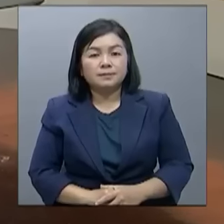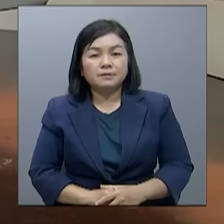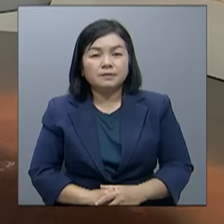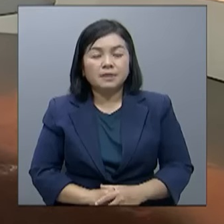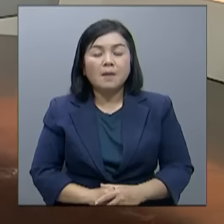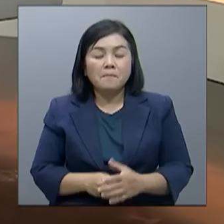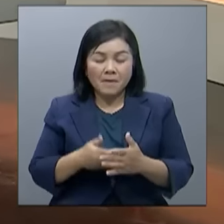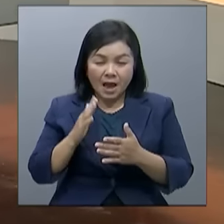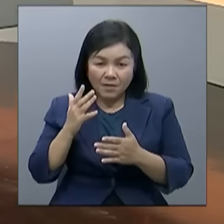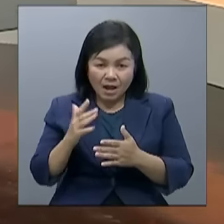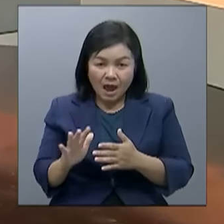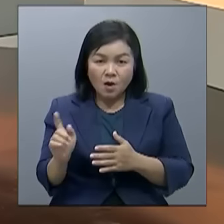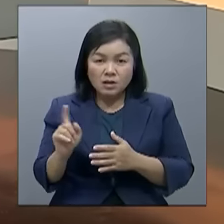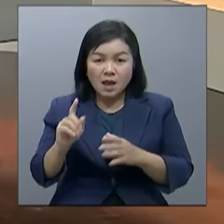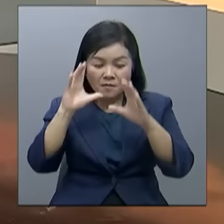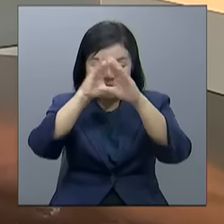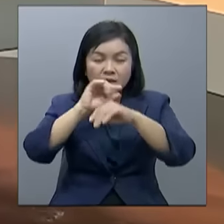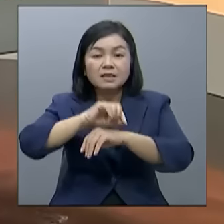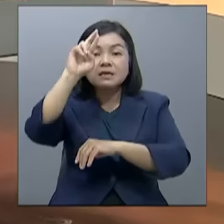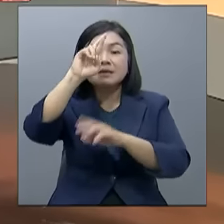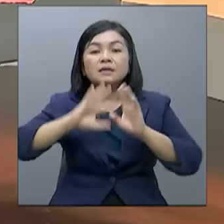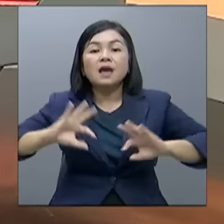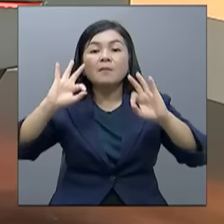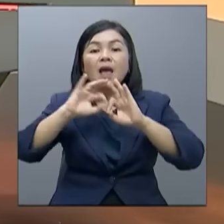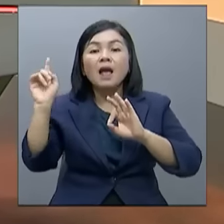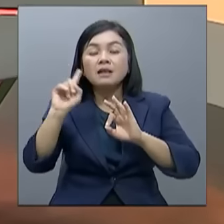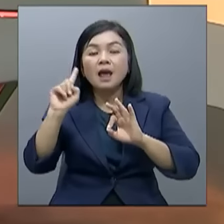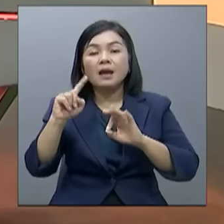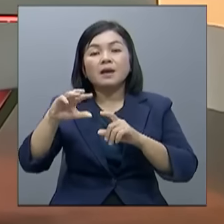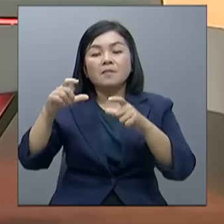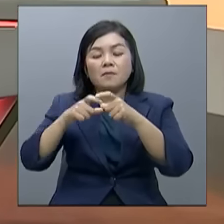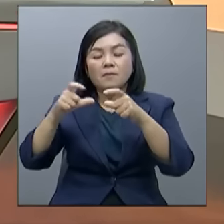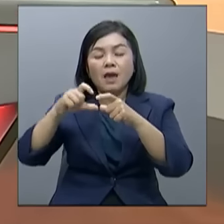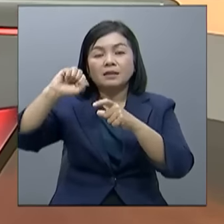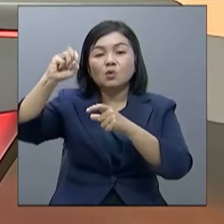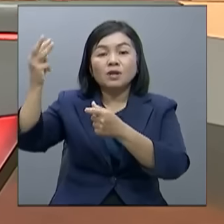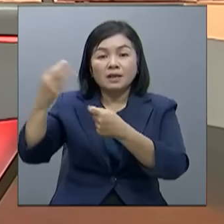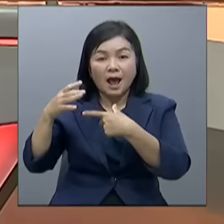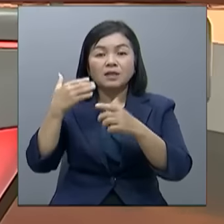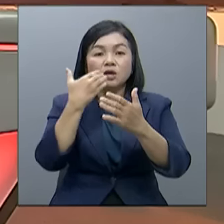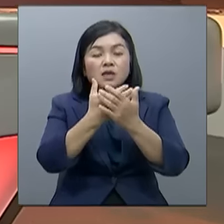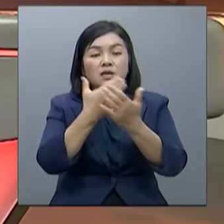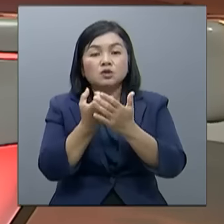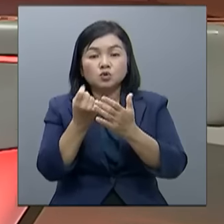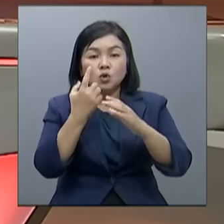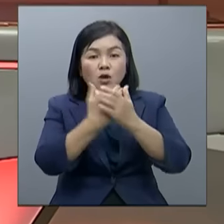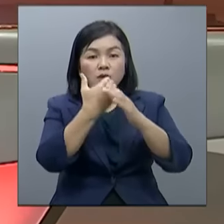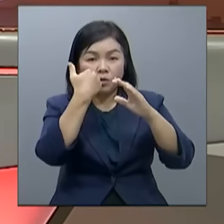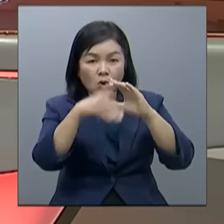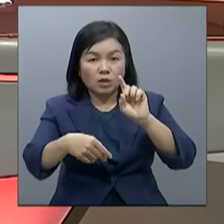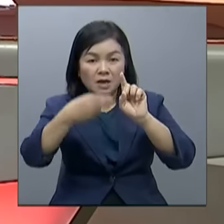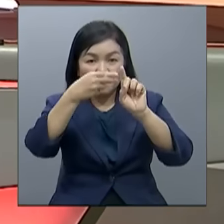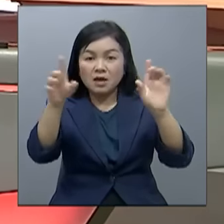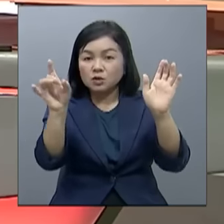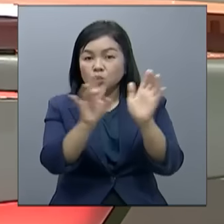ผ่านพ้นไปแล้วสำหรับเที่ยงคืนที่สำคัญของผู้มีสิทธิ์ในการรับเงินหมื่นจากรัฐบาลที่จะเป็นการโอนเงินครั้งสุ